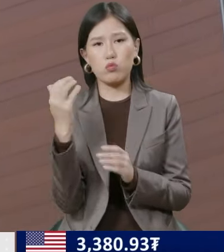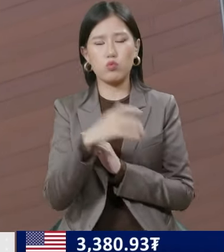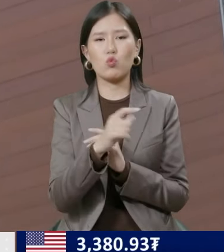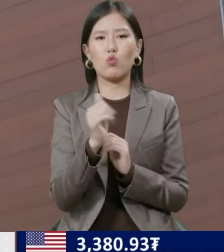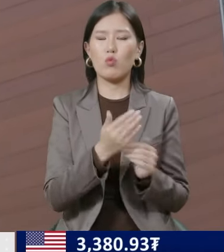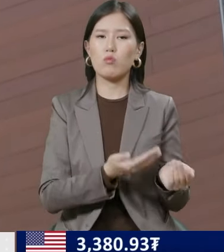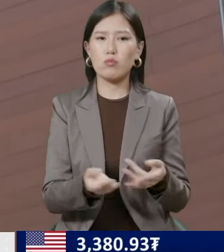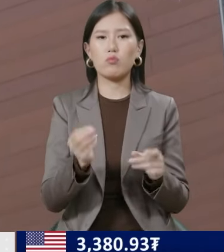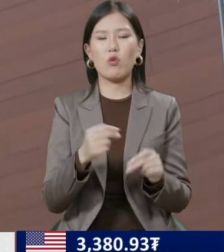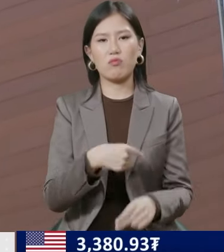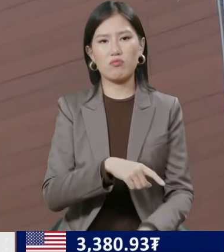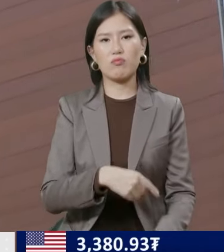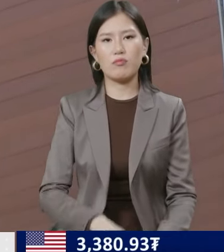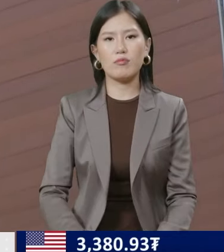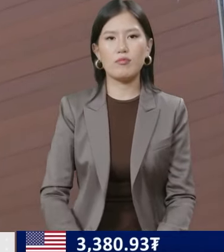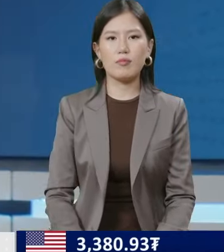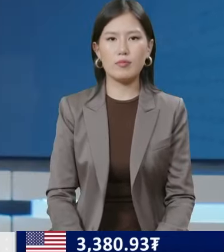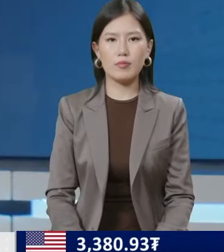төлбөргүй үйлчлдэг юм байна.